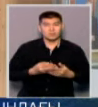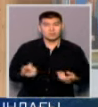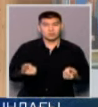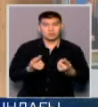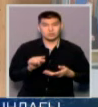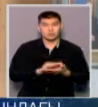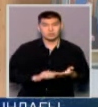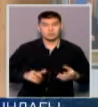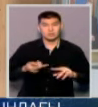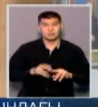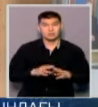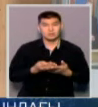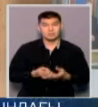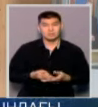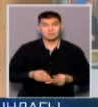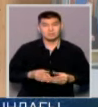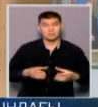ұлығыланып, дәріптеліп,